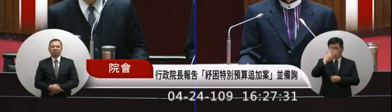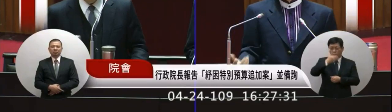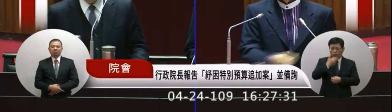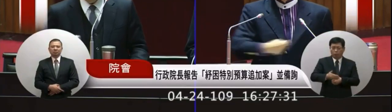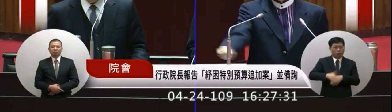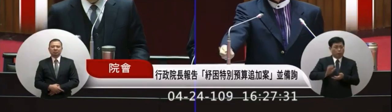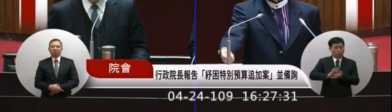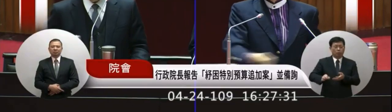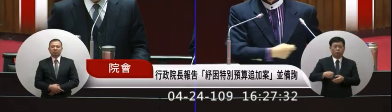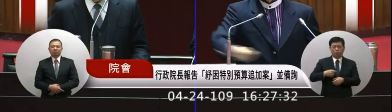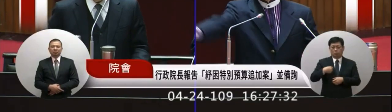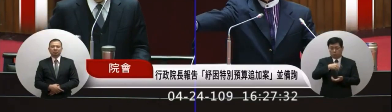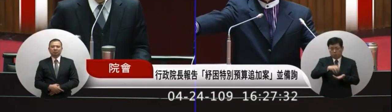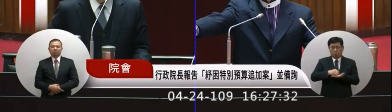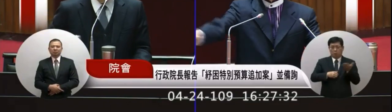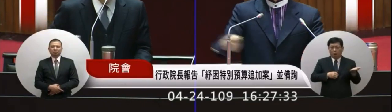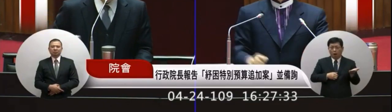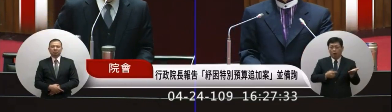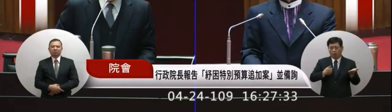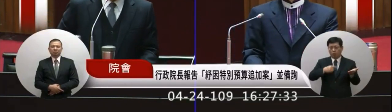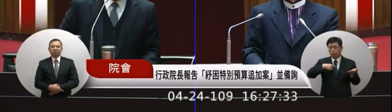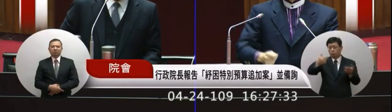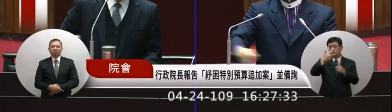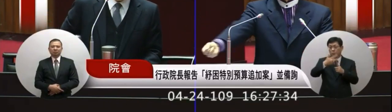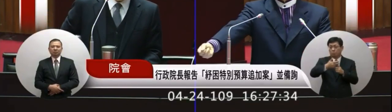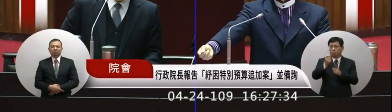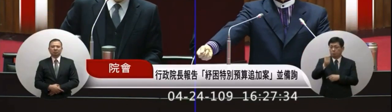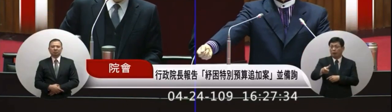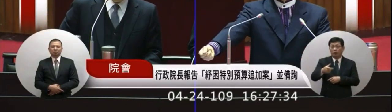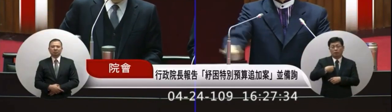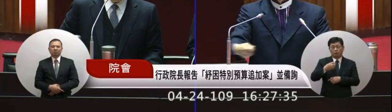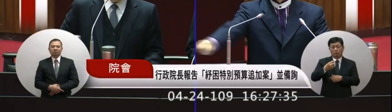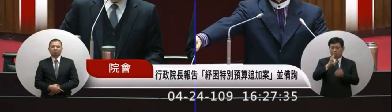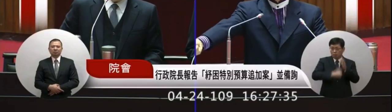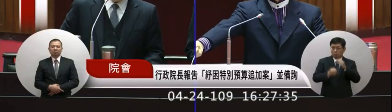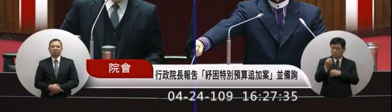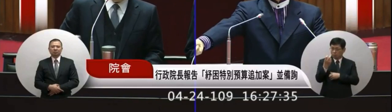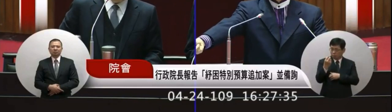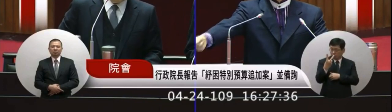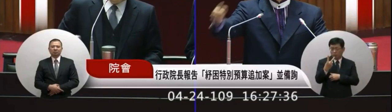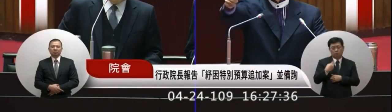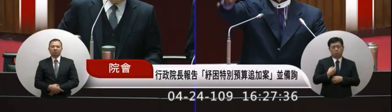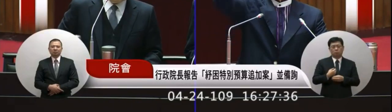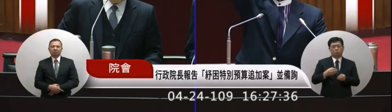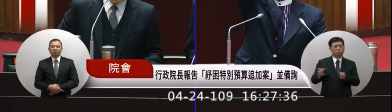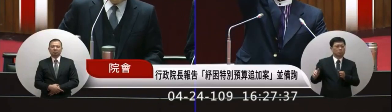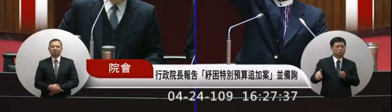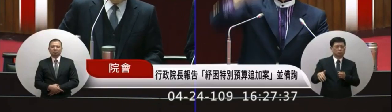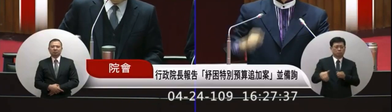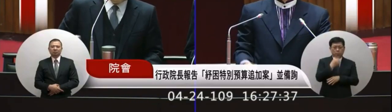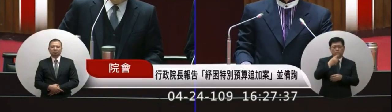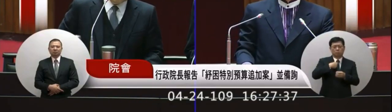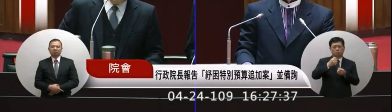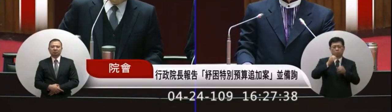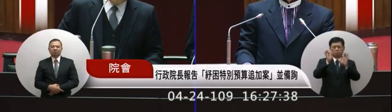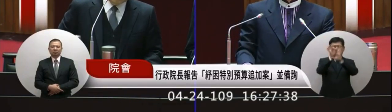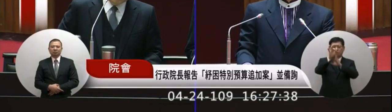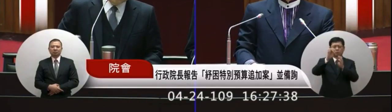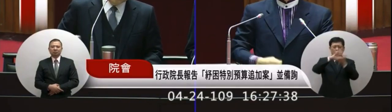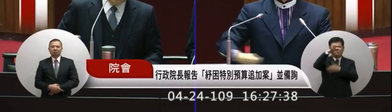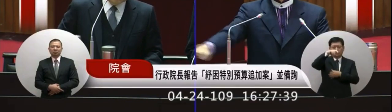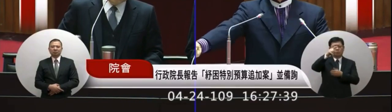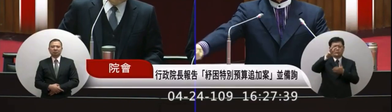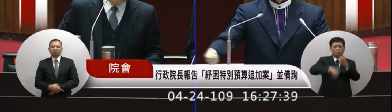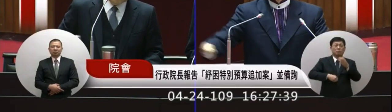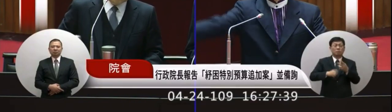用，身份证提出来，哎，我到谁门去买，200块，寄嘞，你们就寄到云端，对不